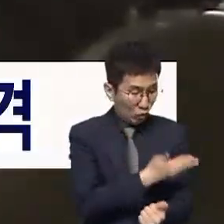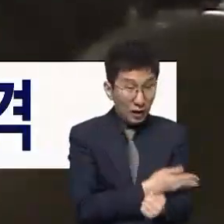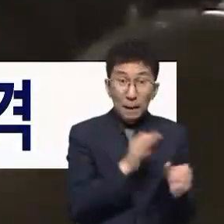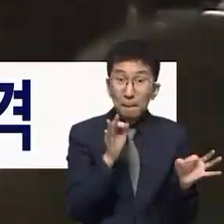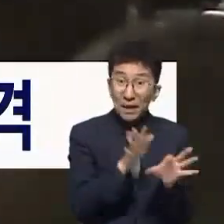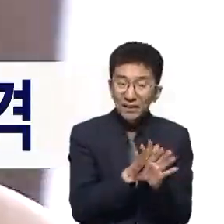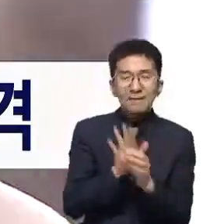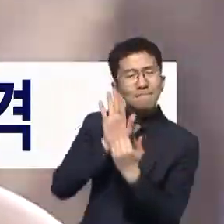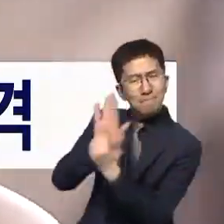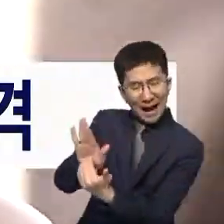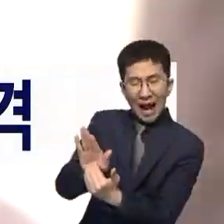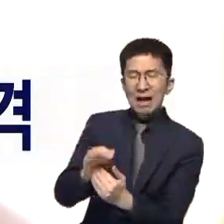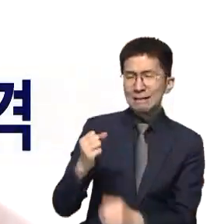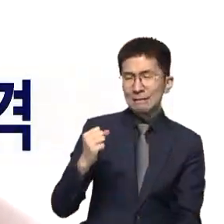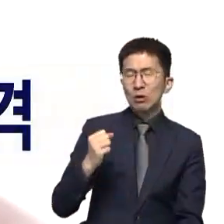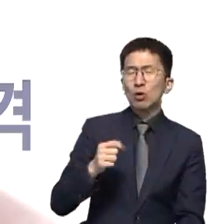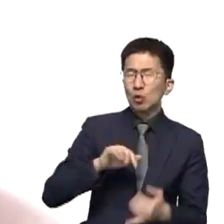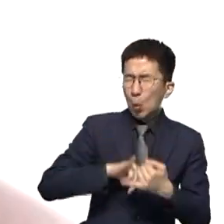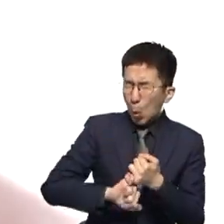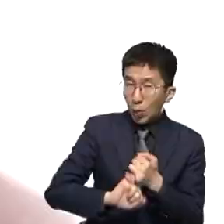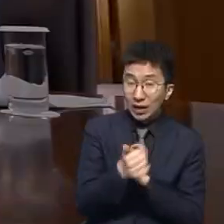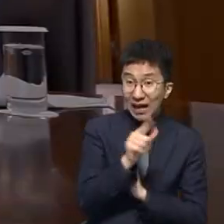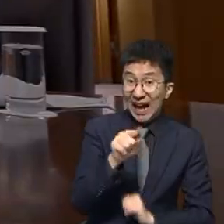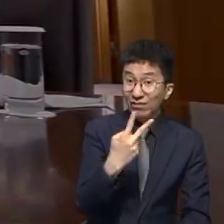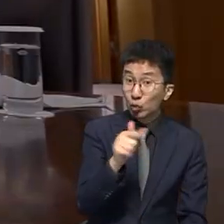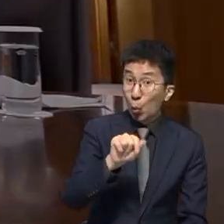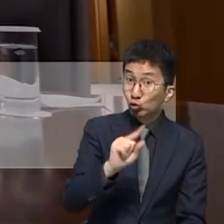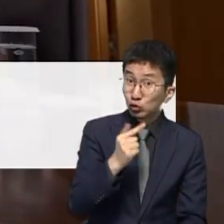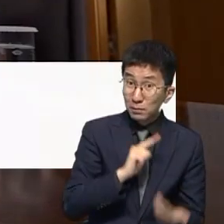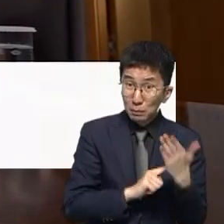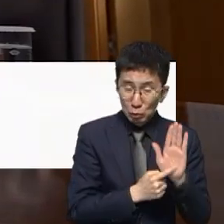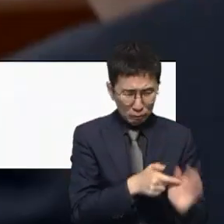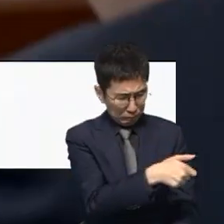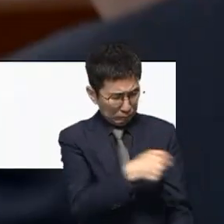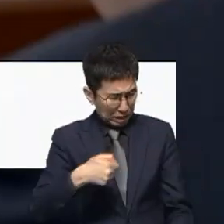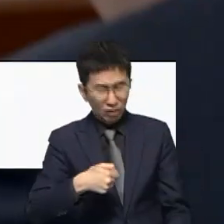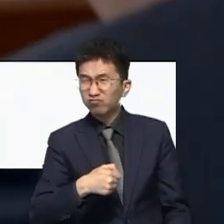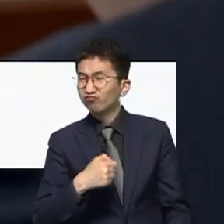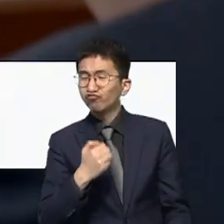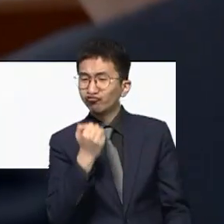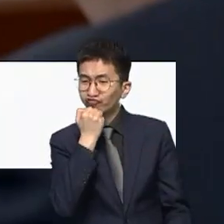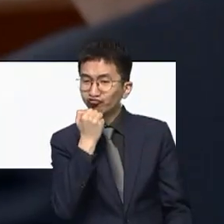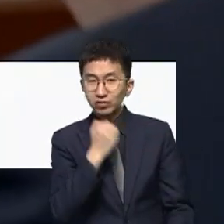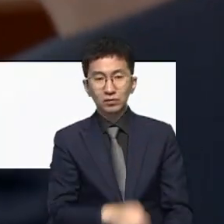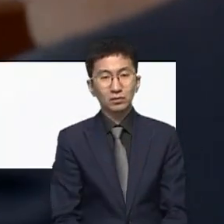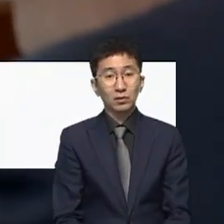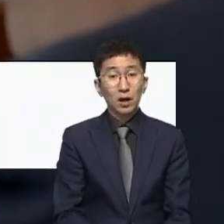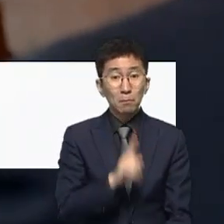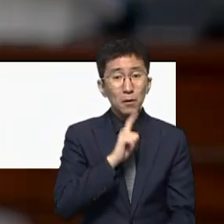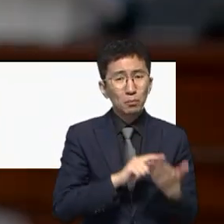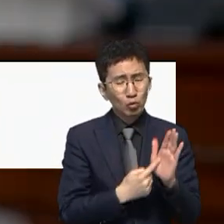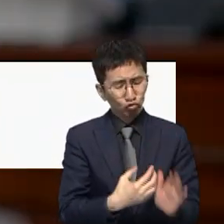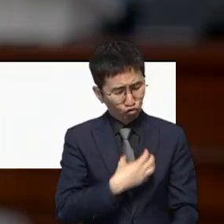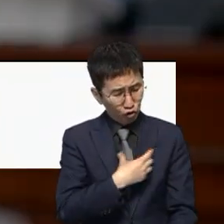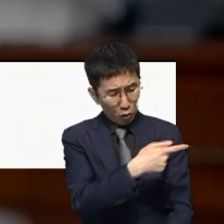한동훈 법무장관 후보자 발언도 직격했습니다. 그런 표현 자체도 굉장히 위험하다 생각해요. 그냥 뭐 그 편하게